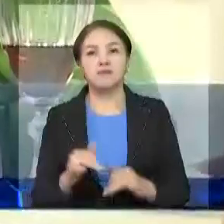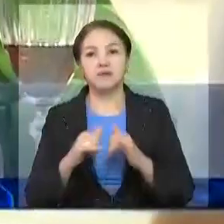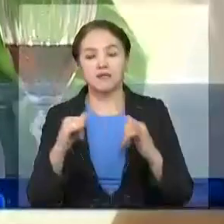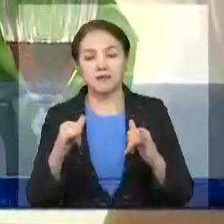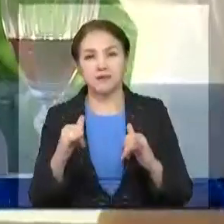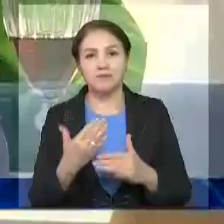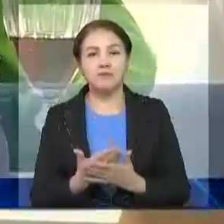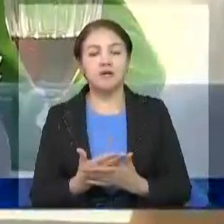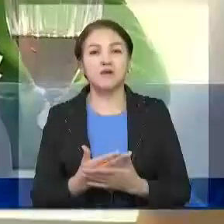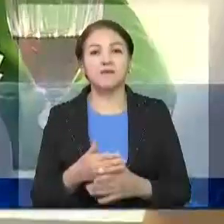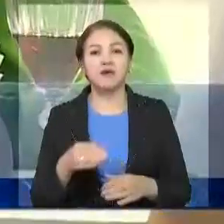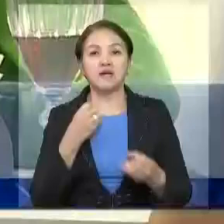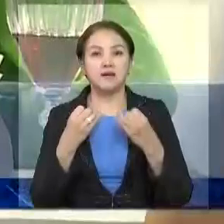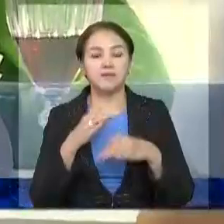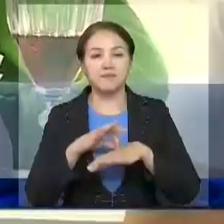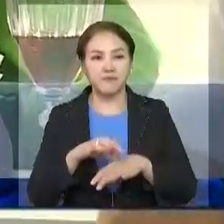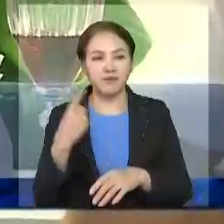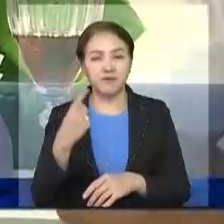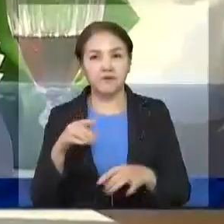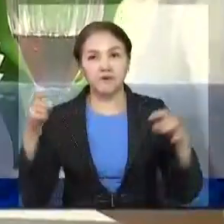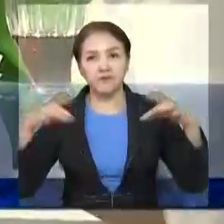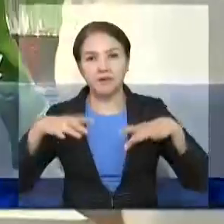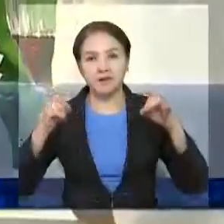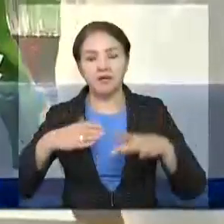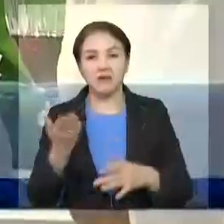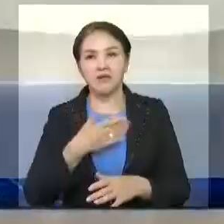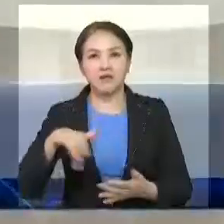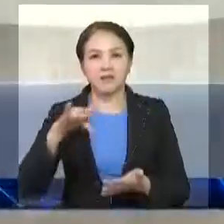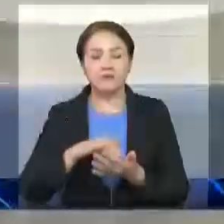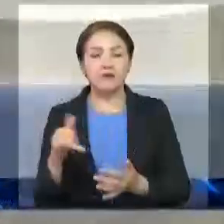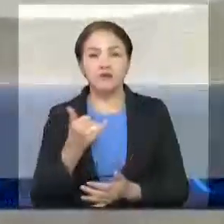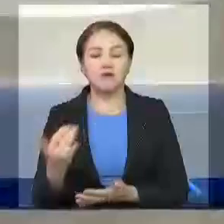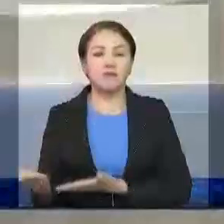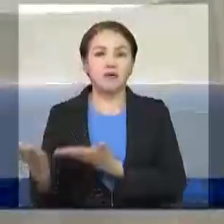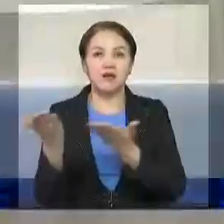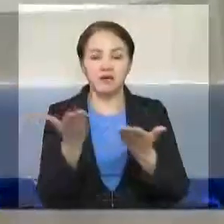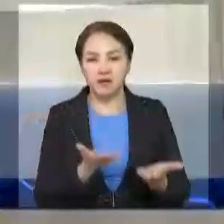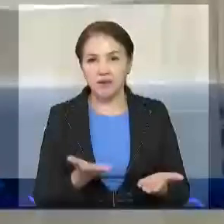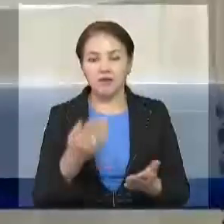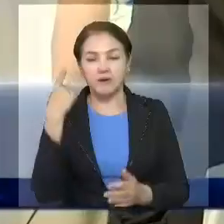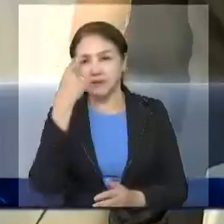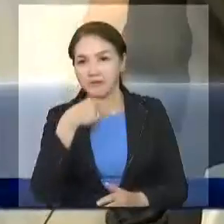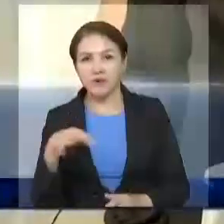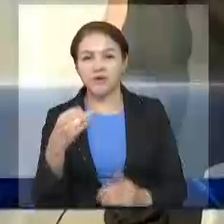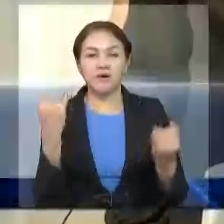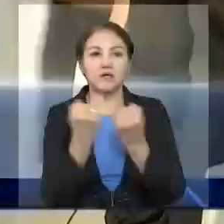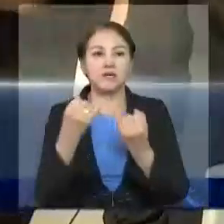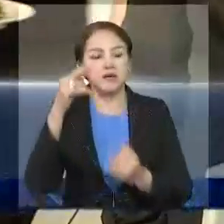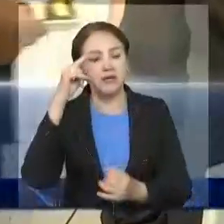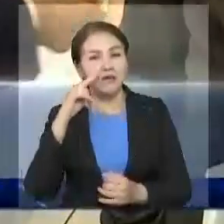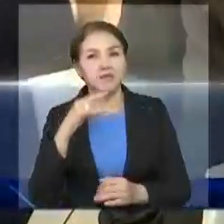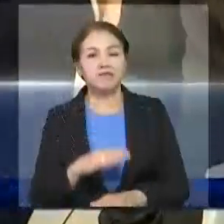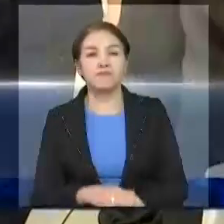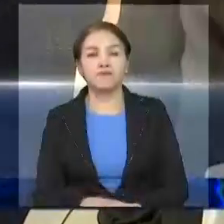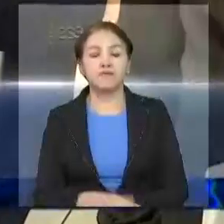развивать. Официальная церемония прошла в одном из ресторанов нашего города, куда были приглашены официальные лица области и гости из китайской